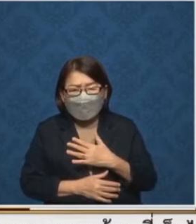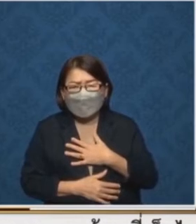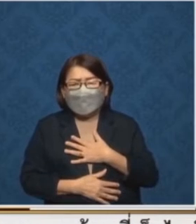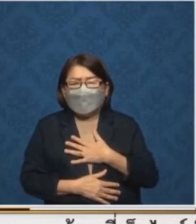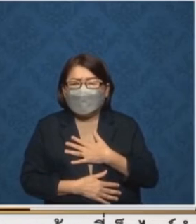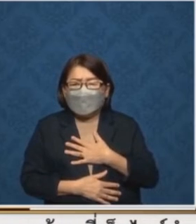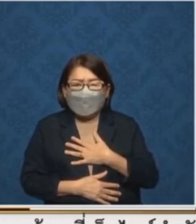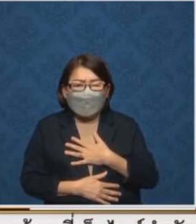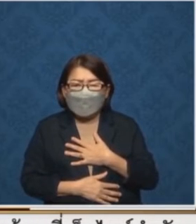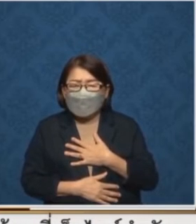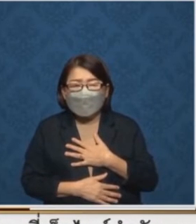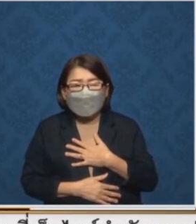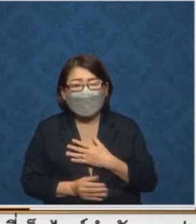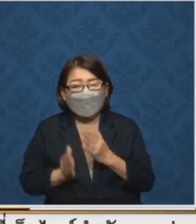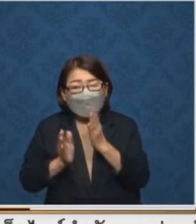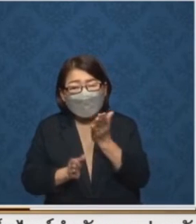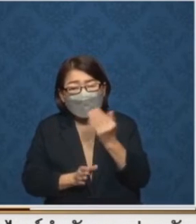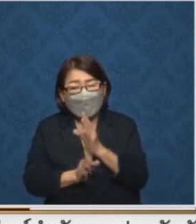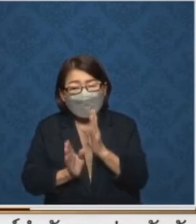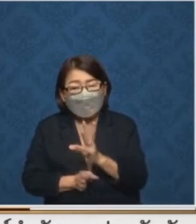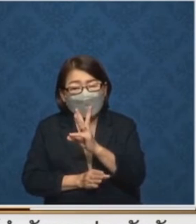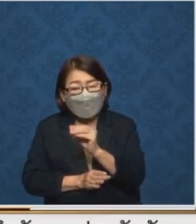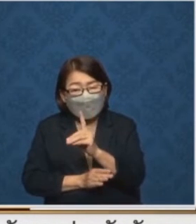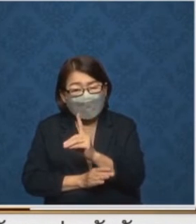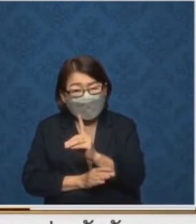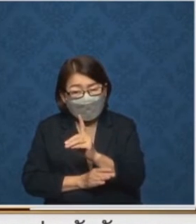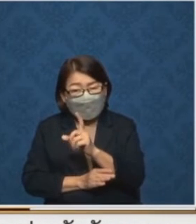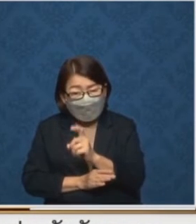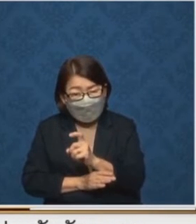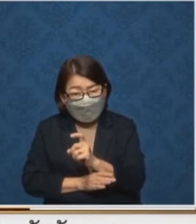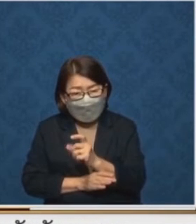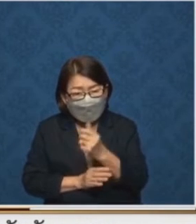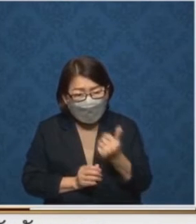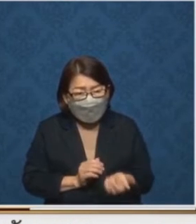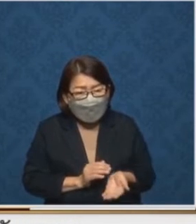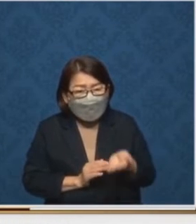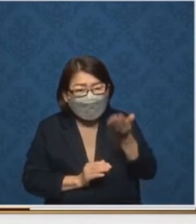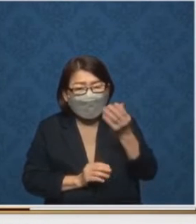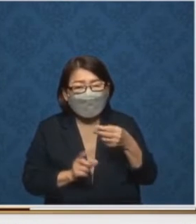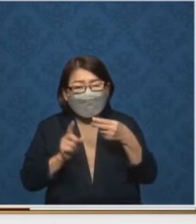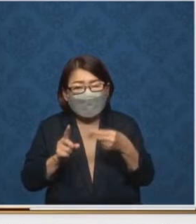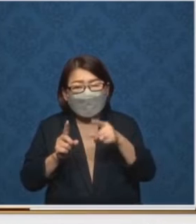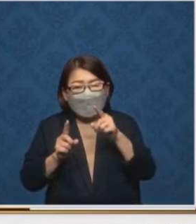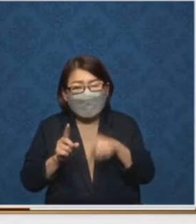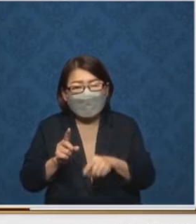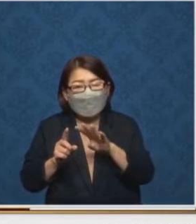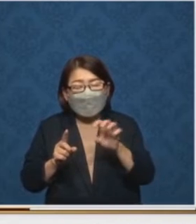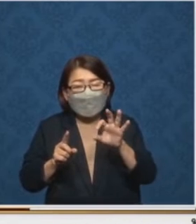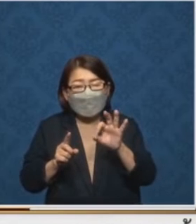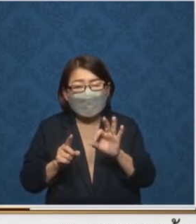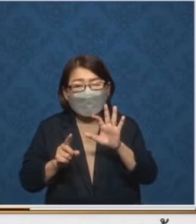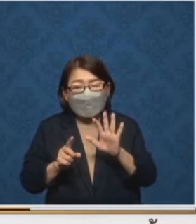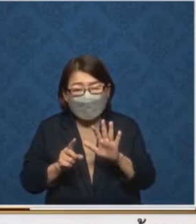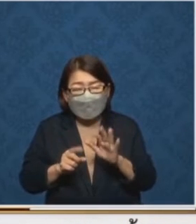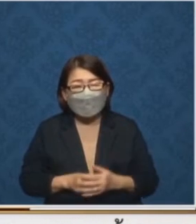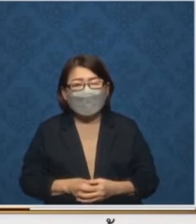1,495 คน1,18,000 ว่าเปอรเซ็นต์ตรงตรงนะครับ ต